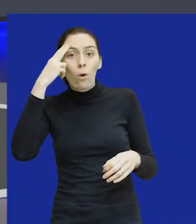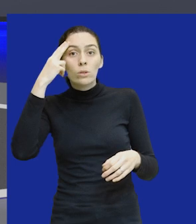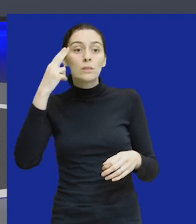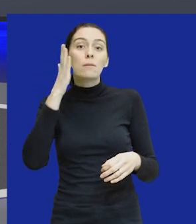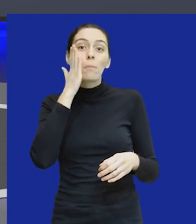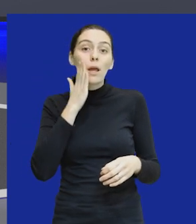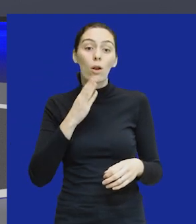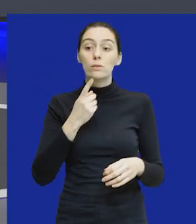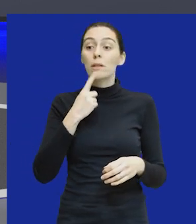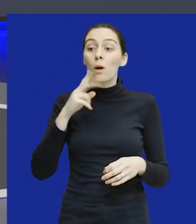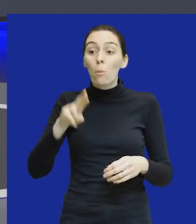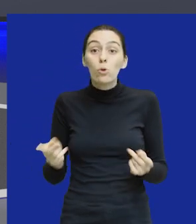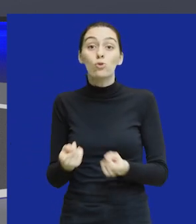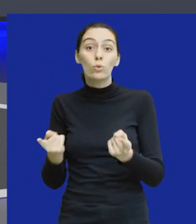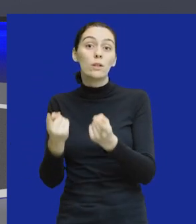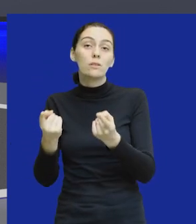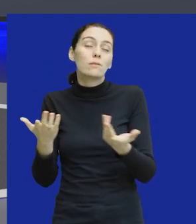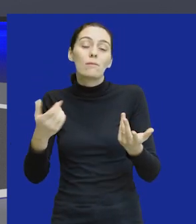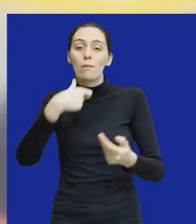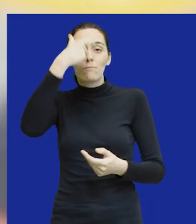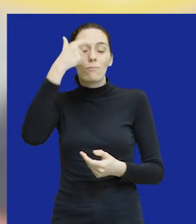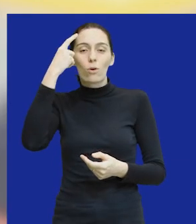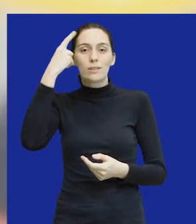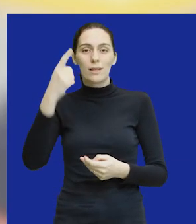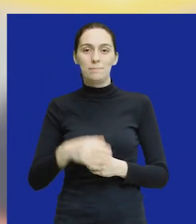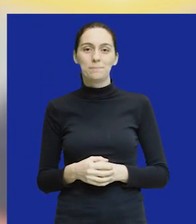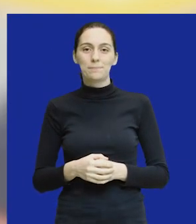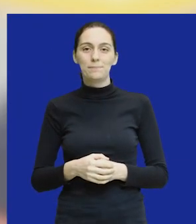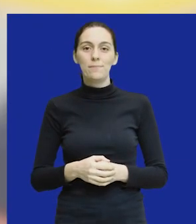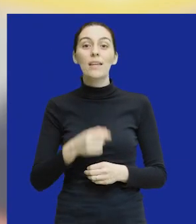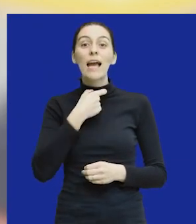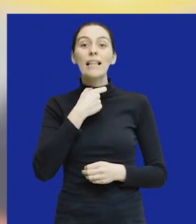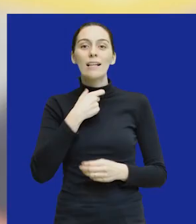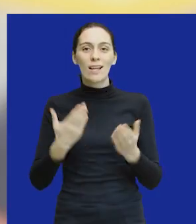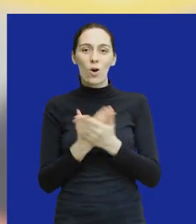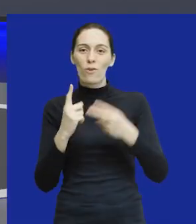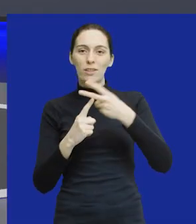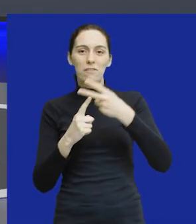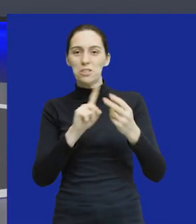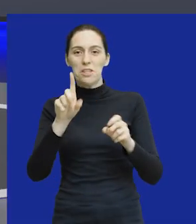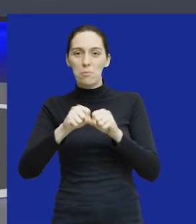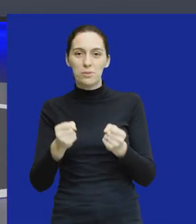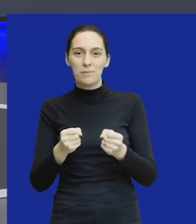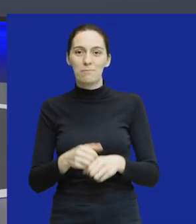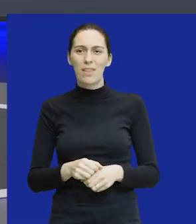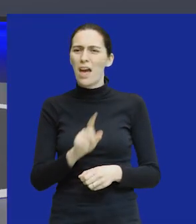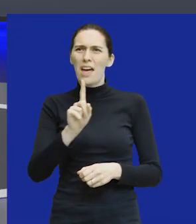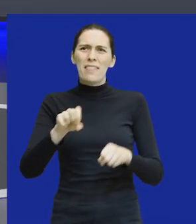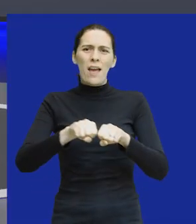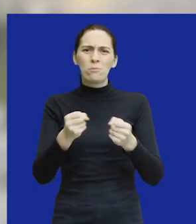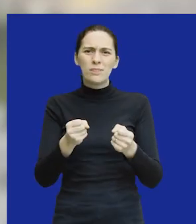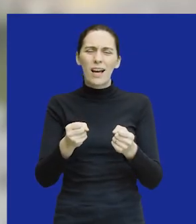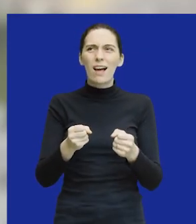na nekog će utjecat. Evo, zaista ne znam, Bog dragi zna. Glas na Novoj televiziji ne puca. Ne puca, osim kad je